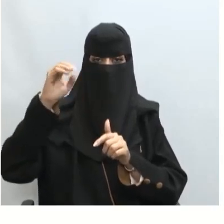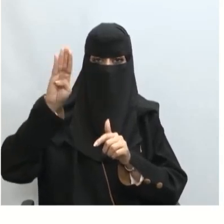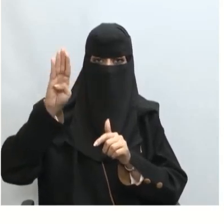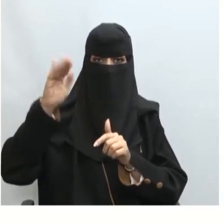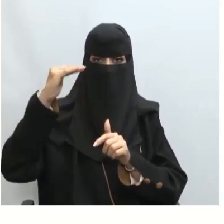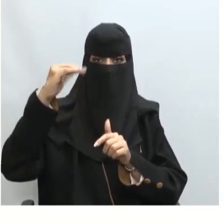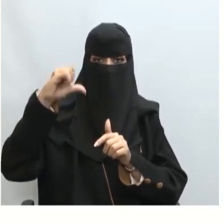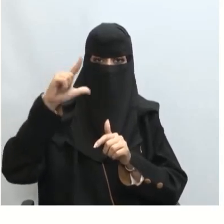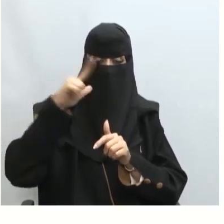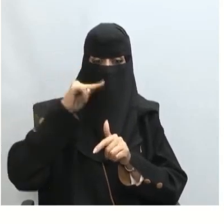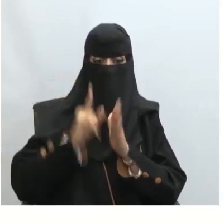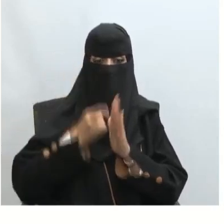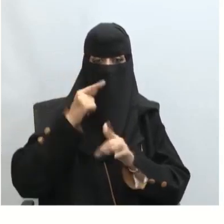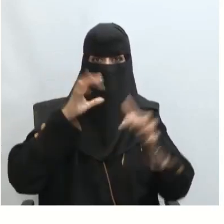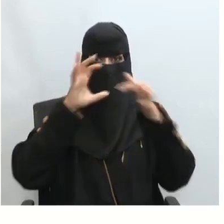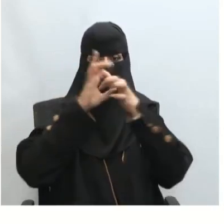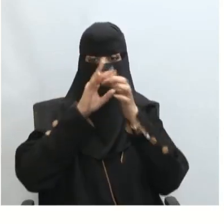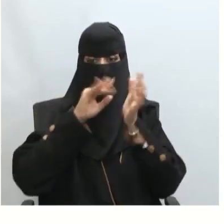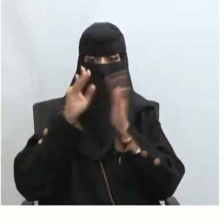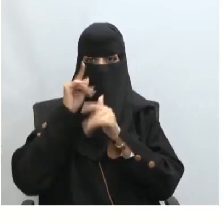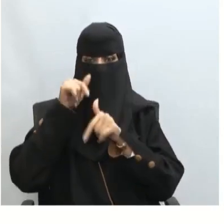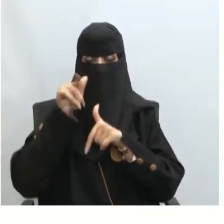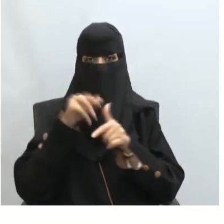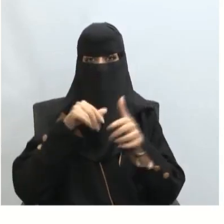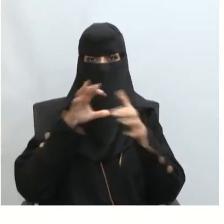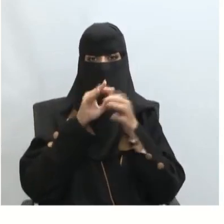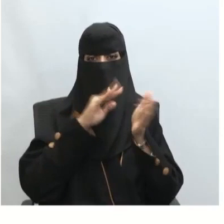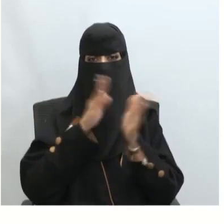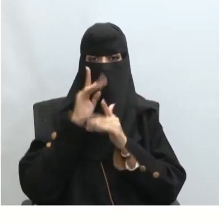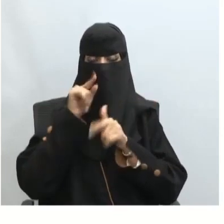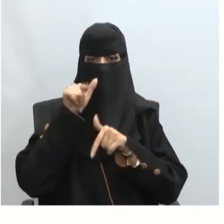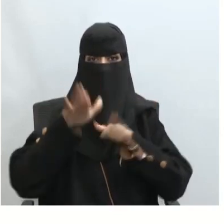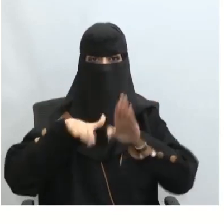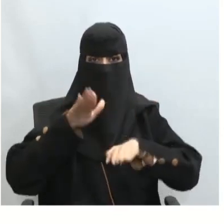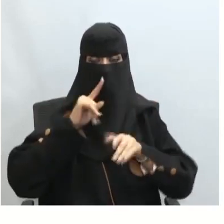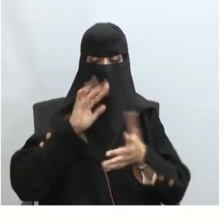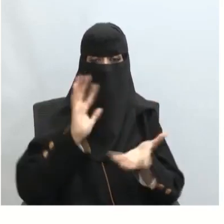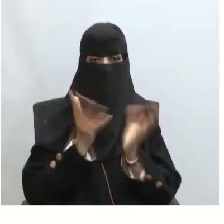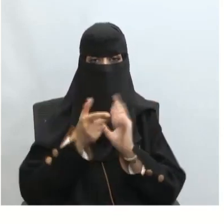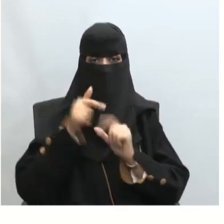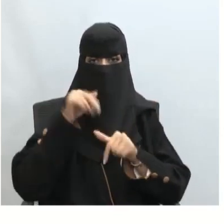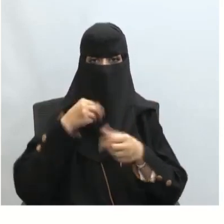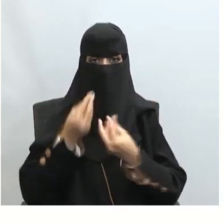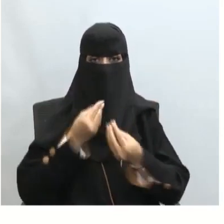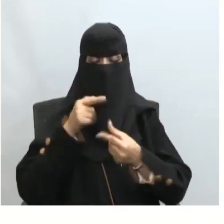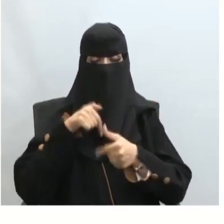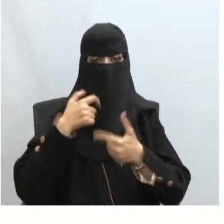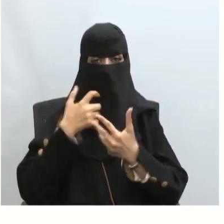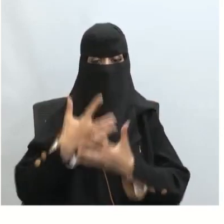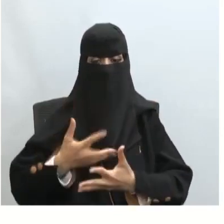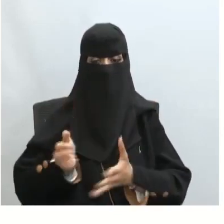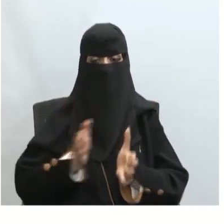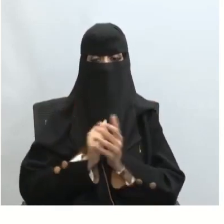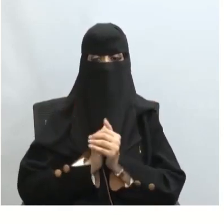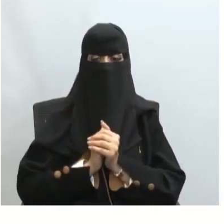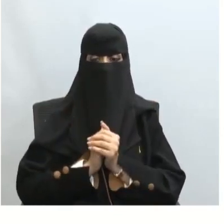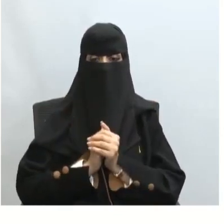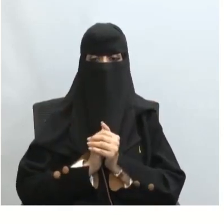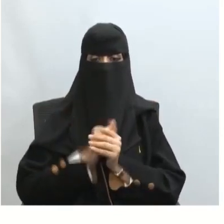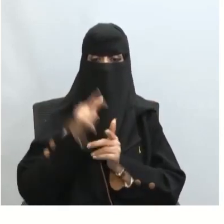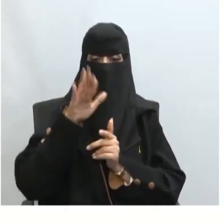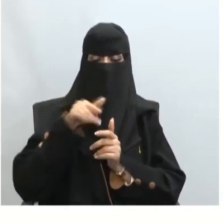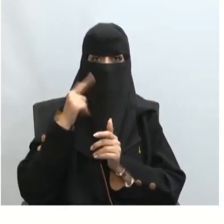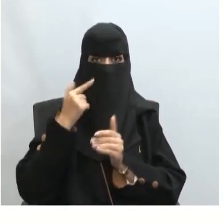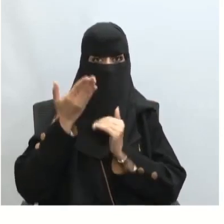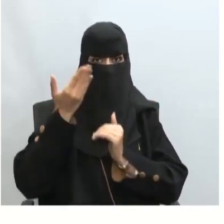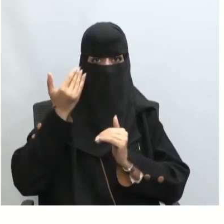تتكون رابطه استر فيما بينهم اذا هذه المعادله العامه لتفاعل التكثف ايضا